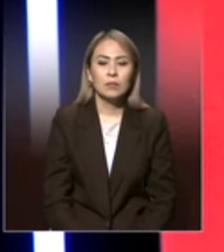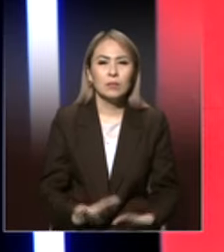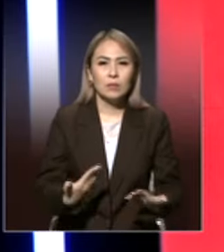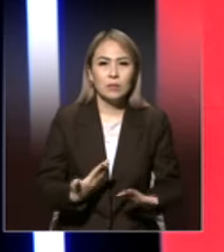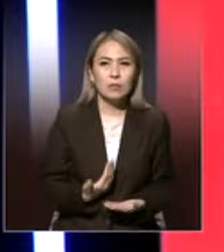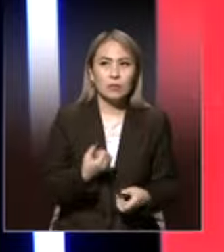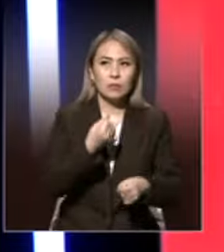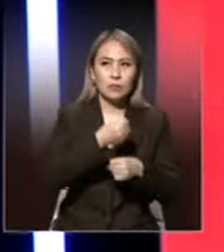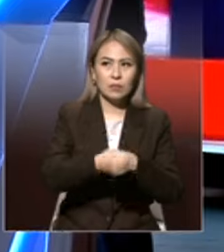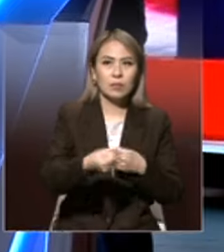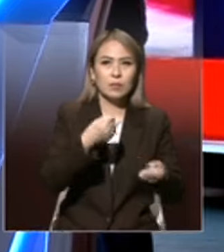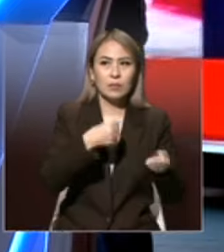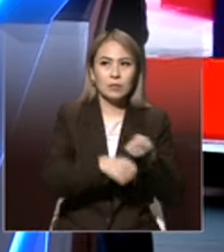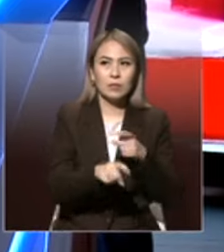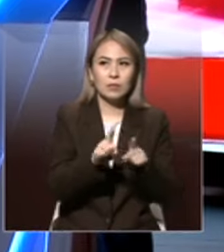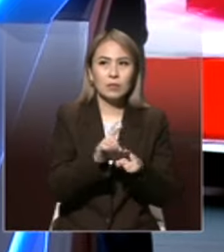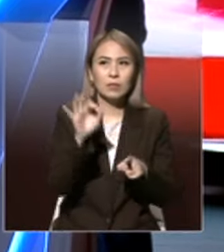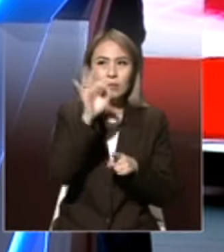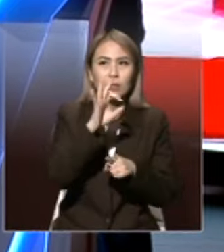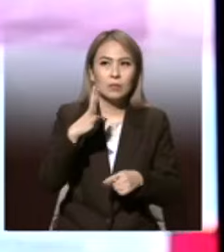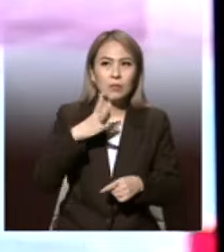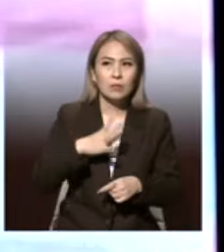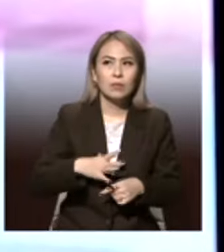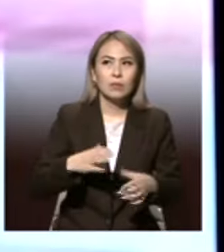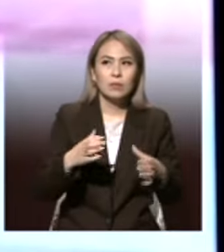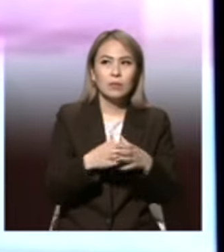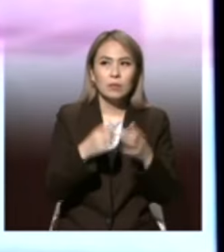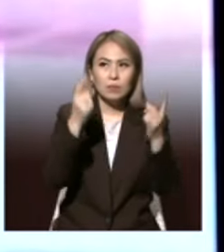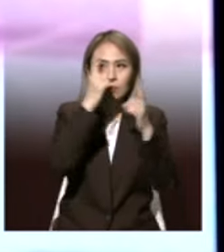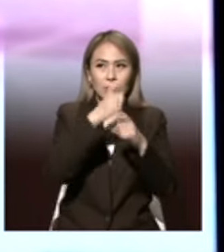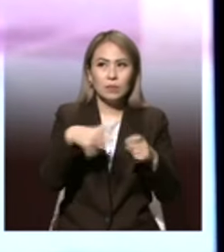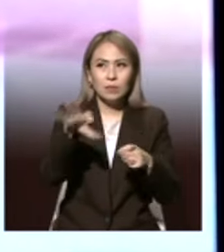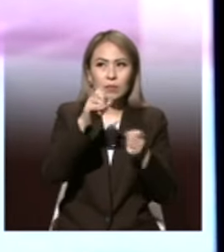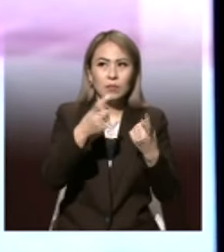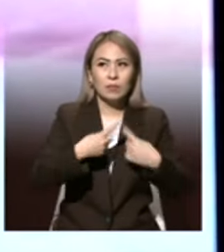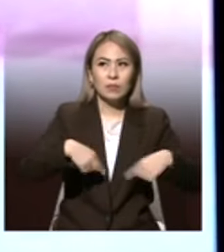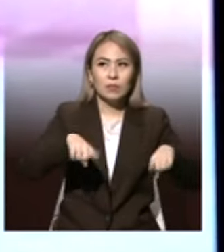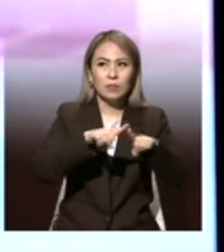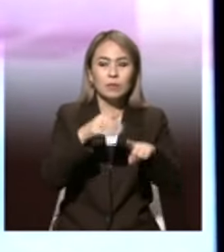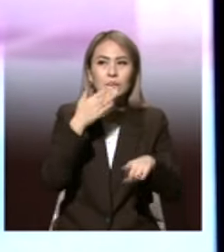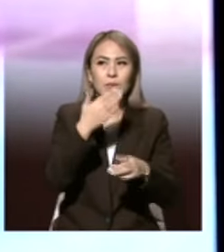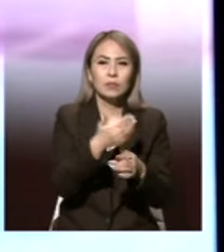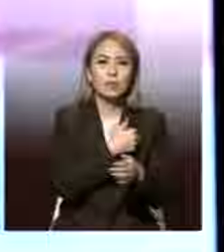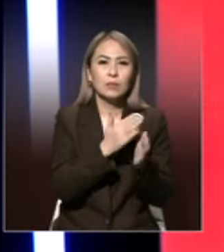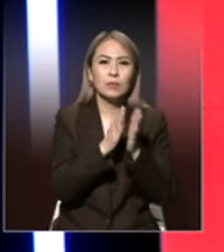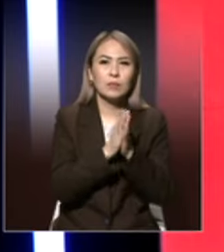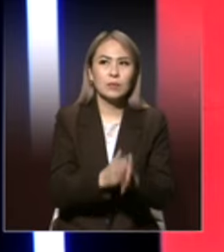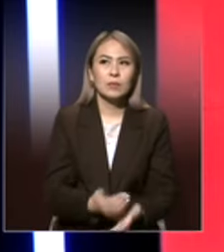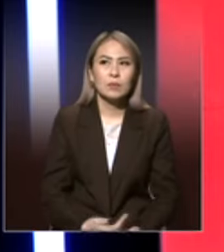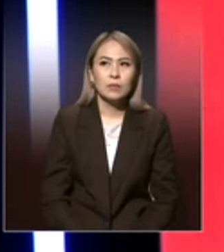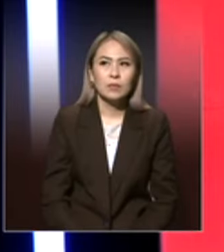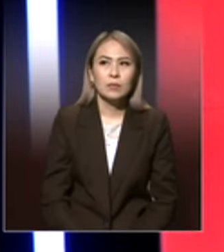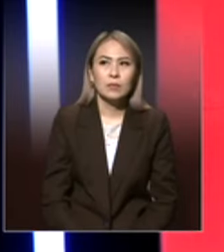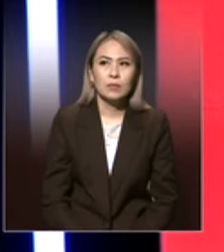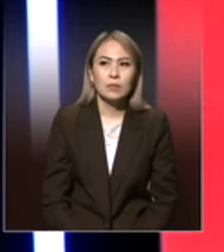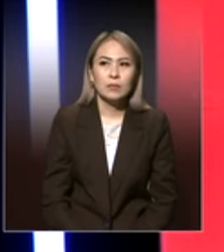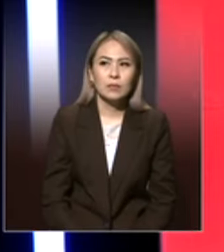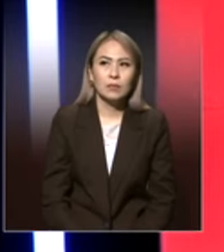Тұрмыстық зорлық-зомбылыққа нөлдік төзімділік танытуды барлық қоғамнан сұрағым келеді. Бұл алты баланың анасы